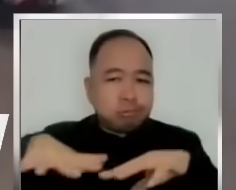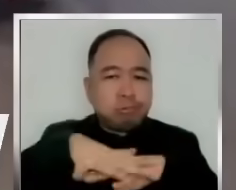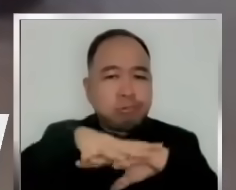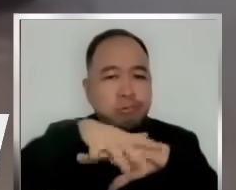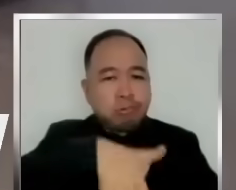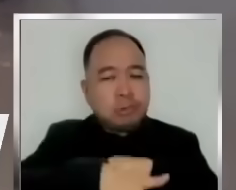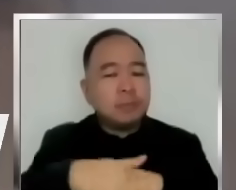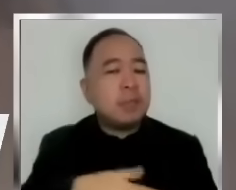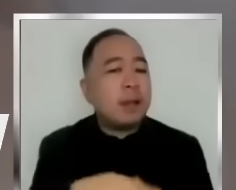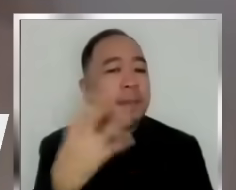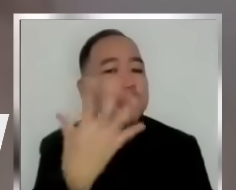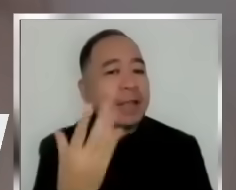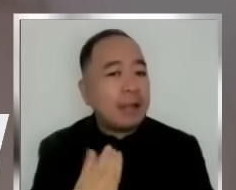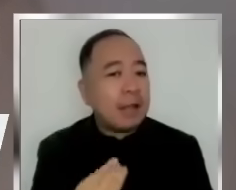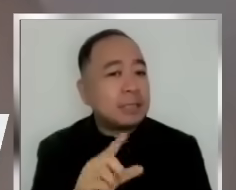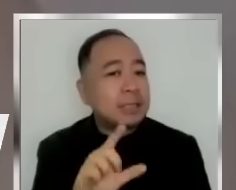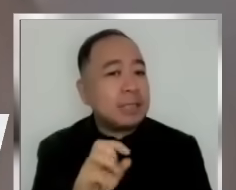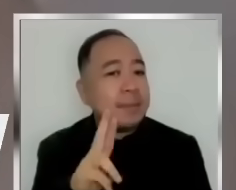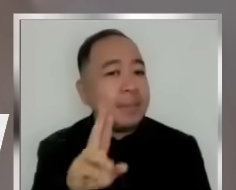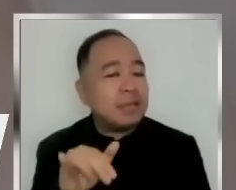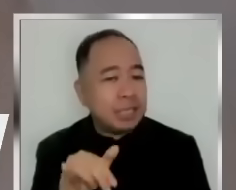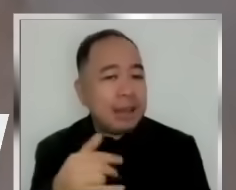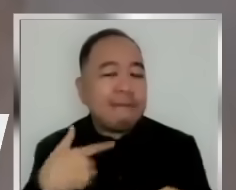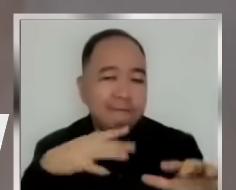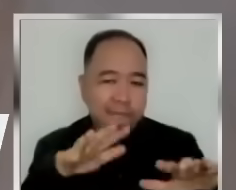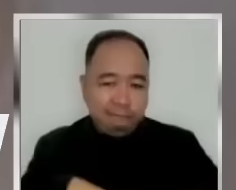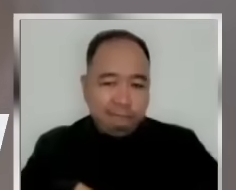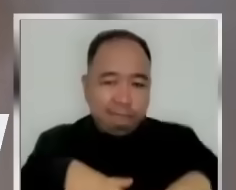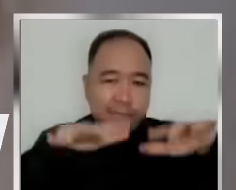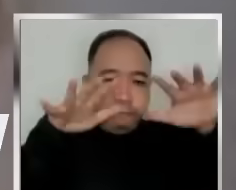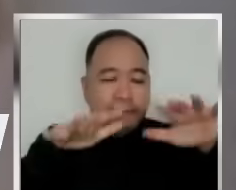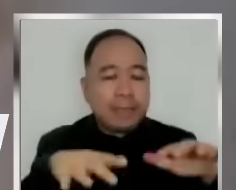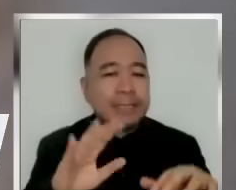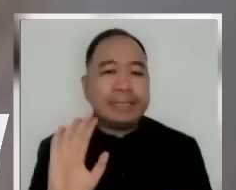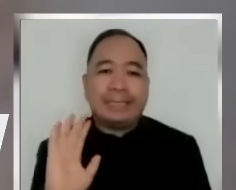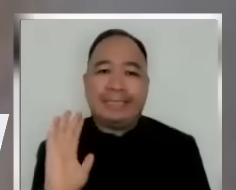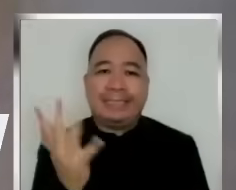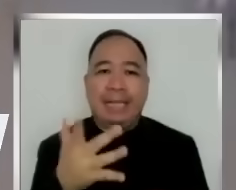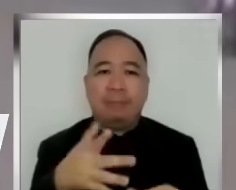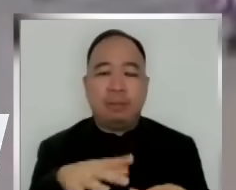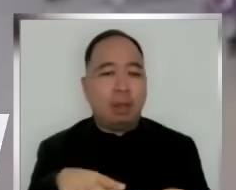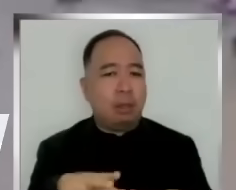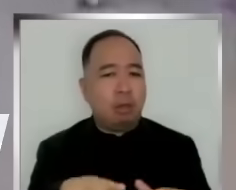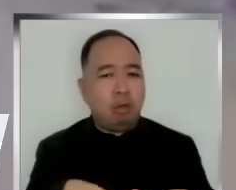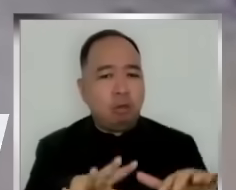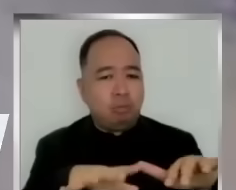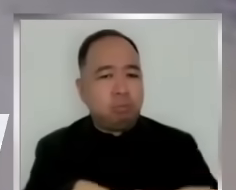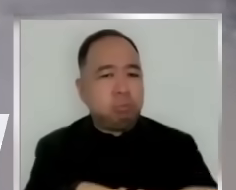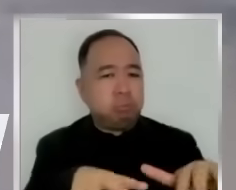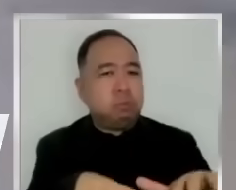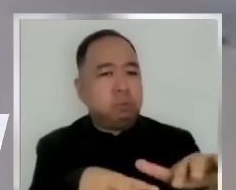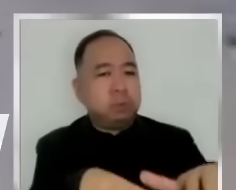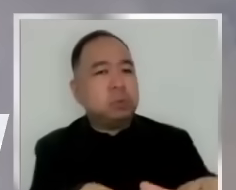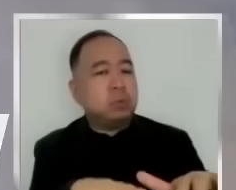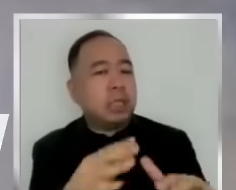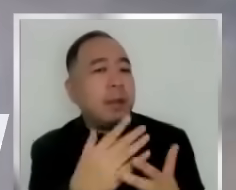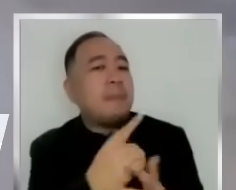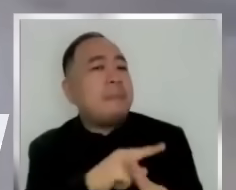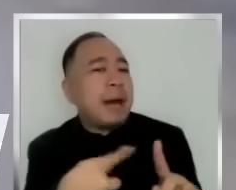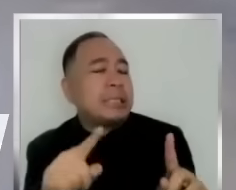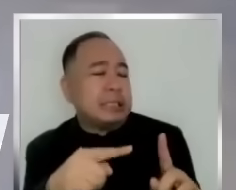road matapos ang matinding ulan. Kahit mistulang ilog ng kalsada, may ilang motoristang sumubok pa rin suungin ang